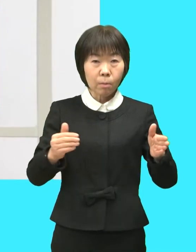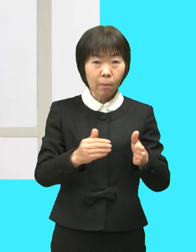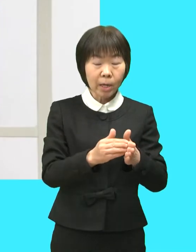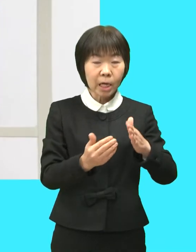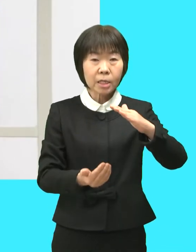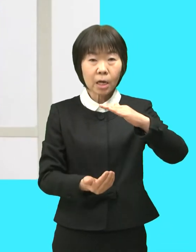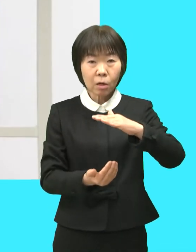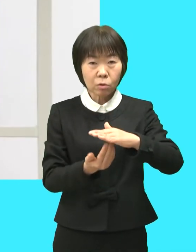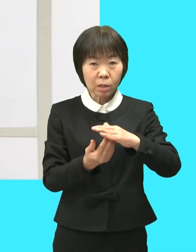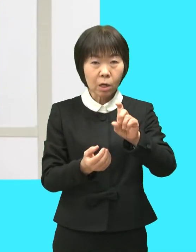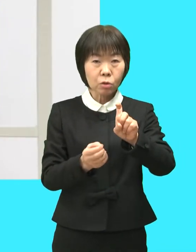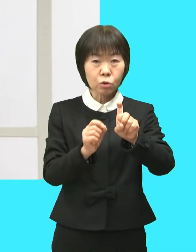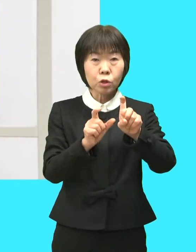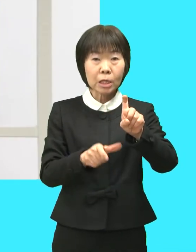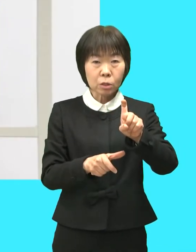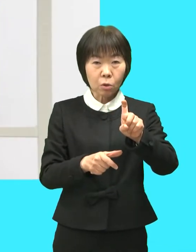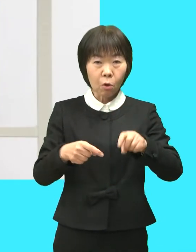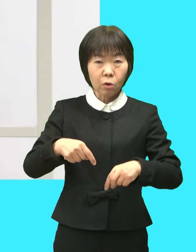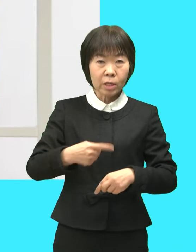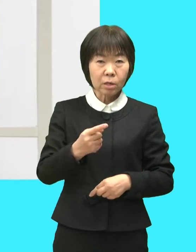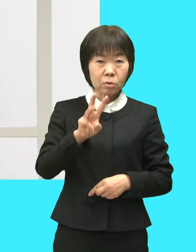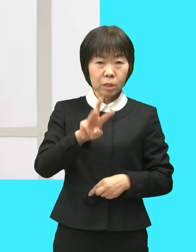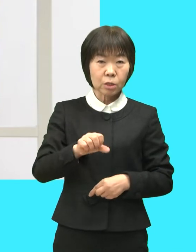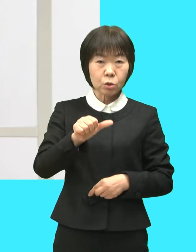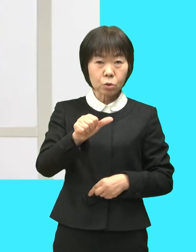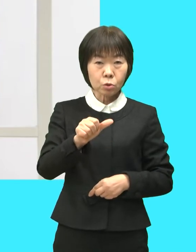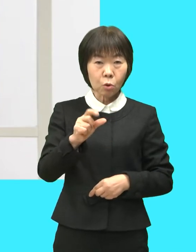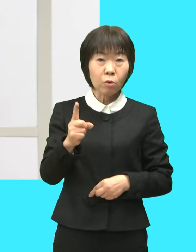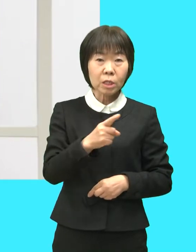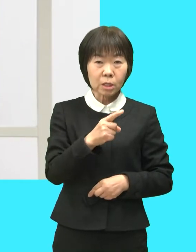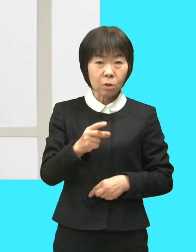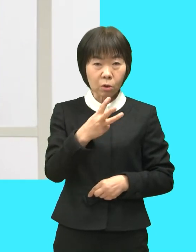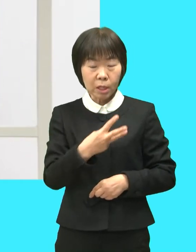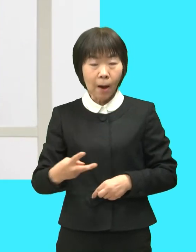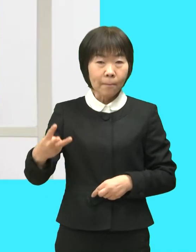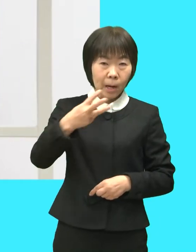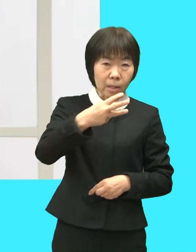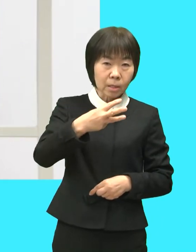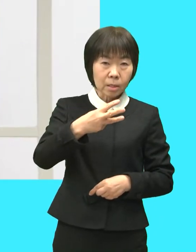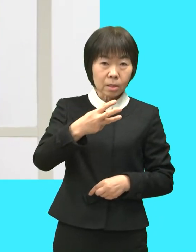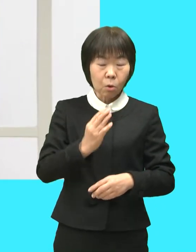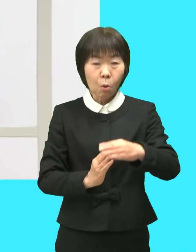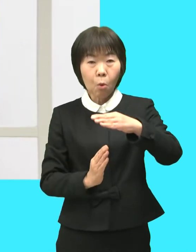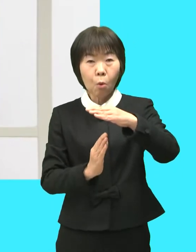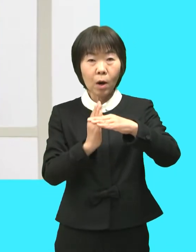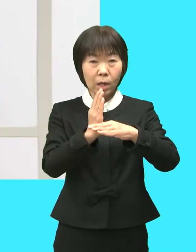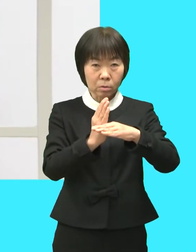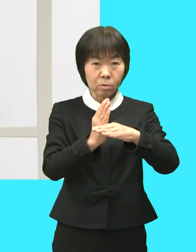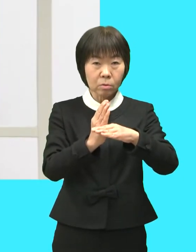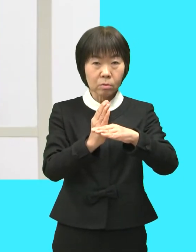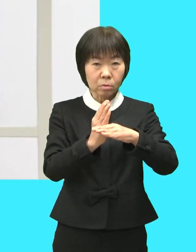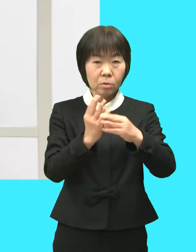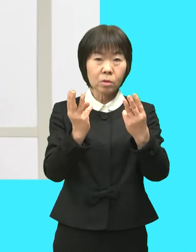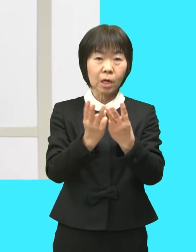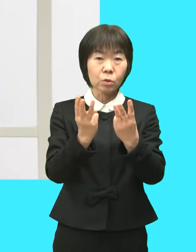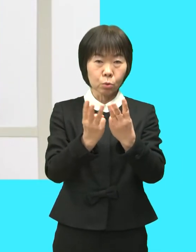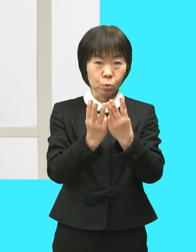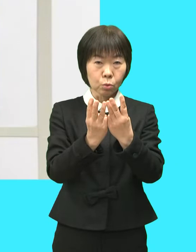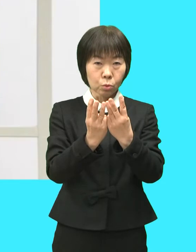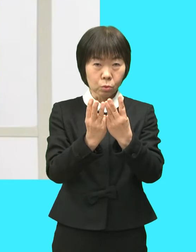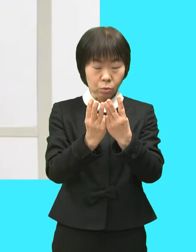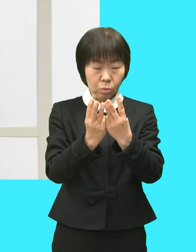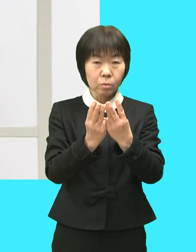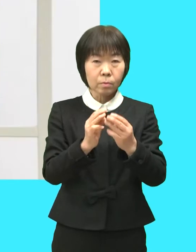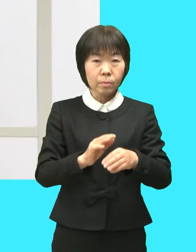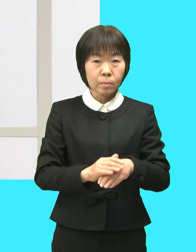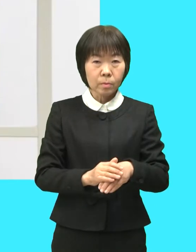多だった10月の135名の3倍を優に 上回る感染者数であり、